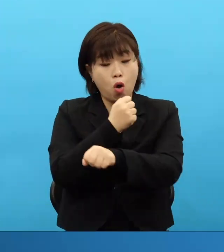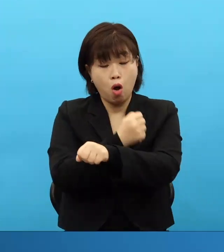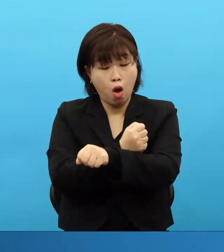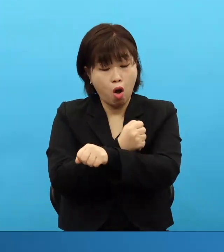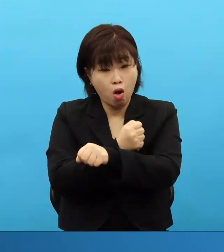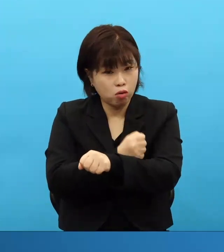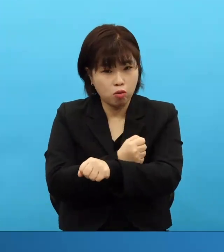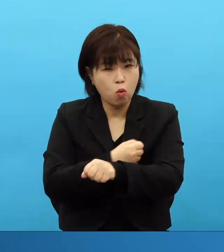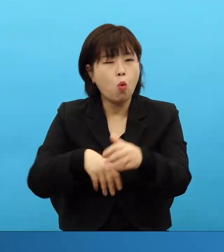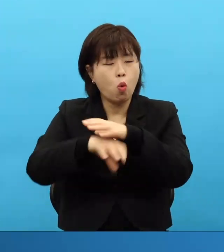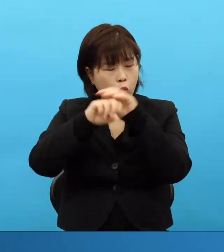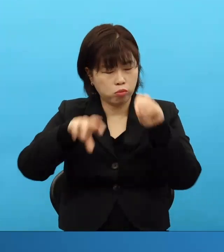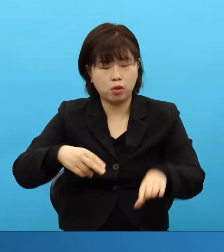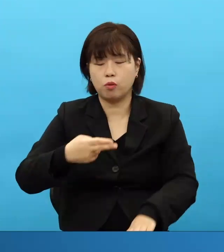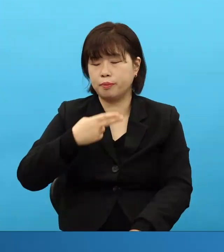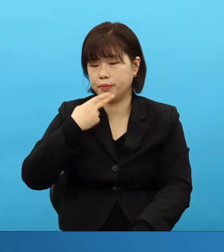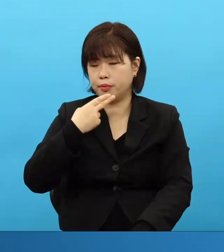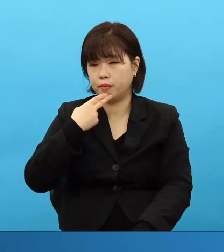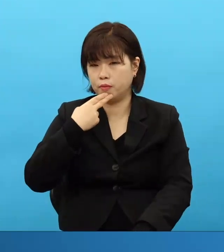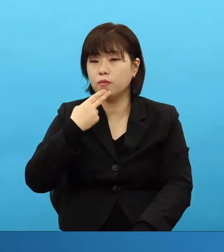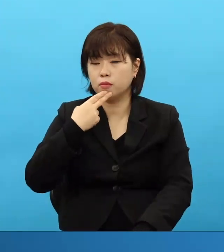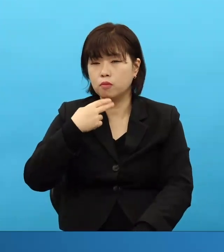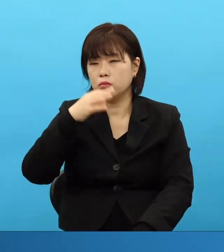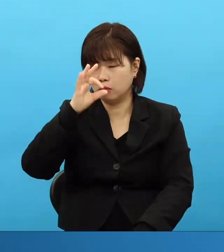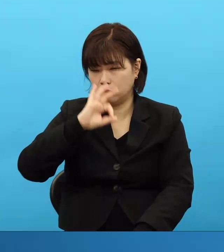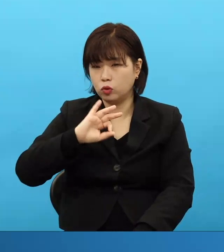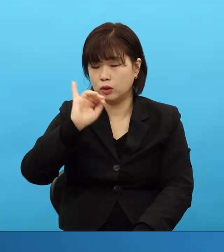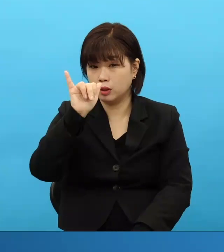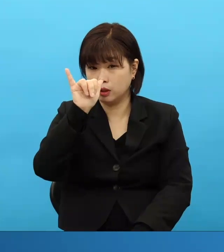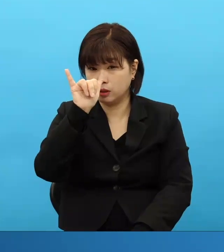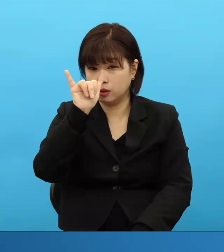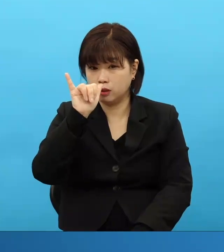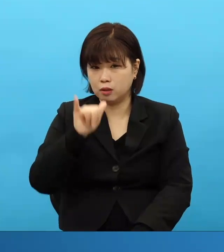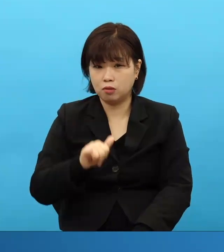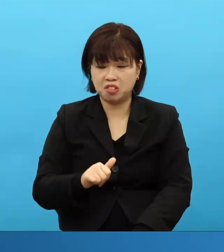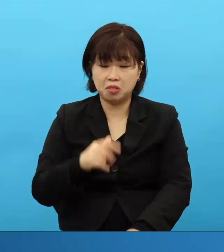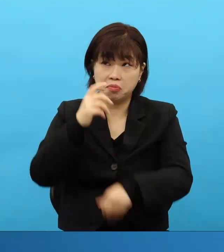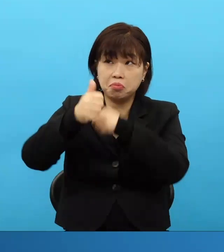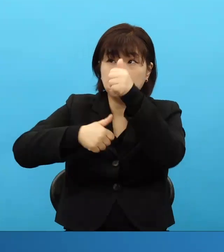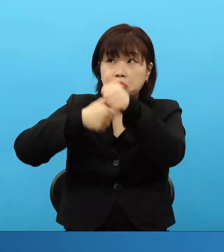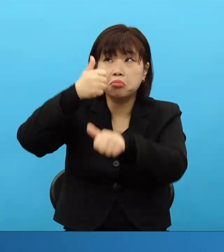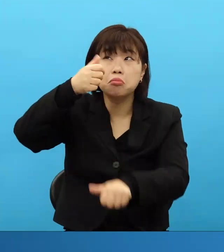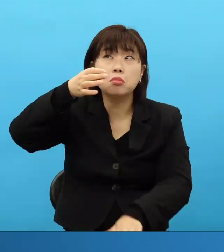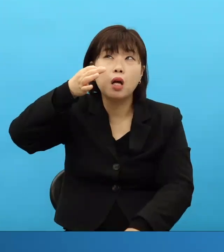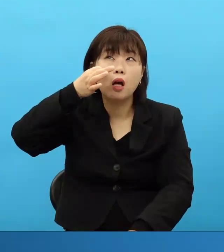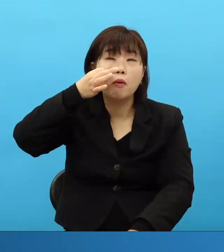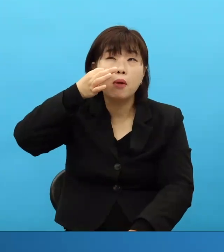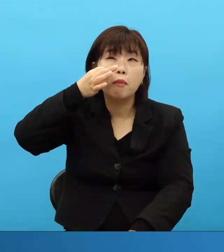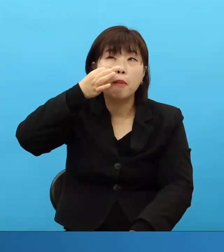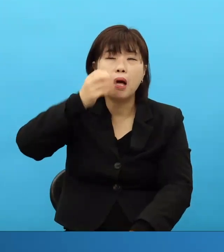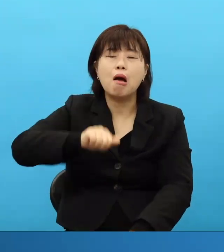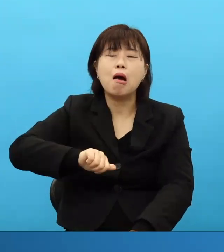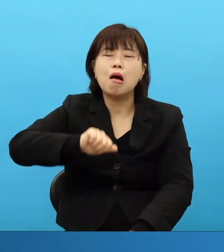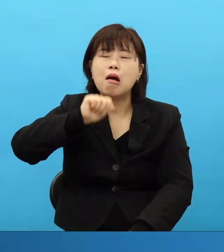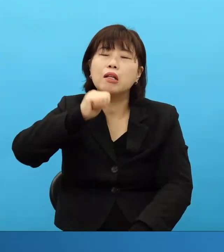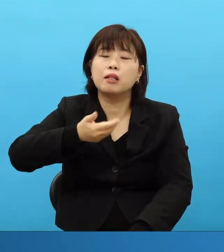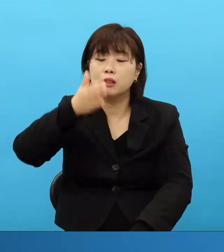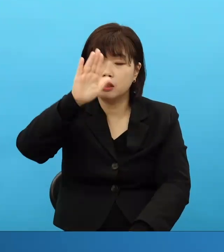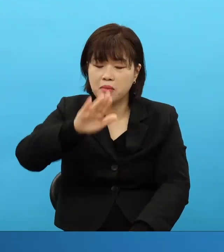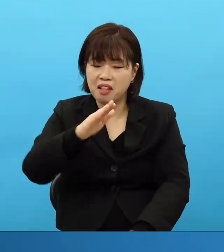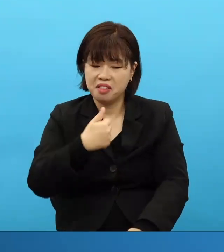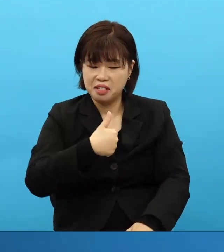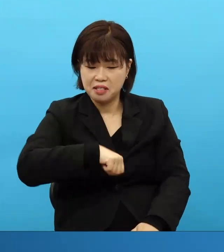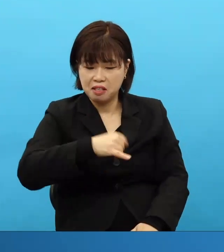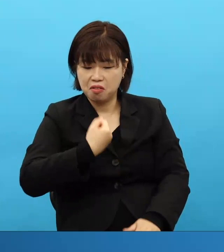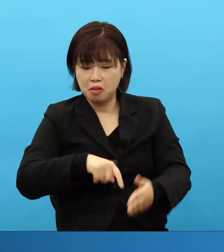vain. 그분들은 박사학위 없어도 우리보다 훨씬 많은 것을 전달한 분입니다. They may not have PhD, but they relayed so